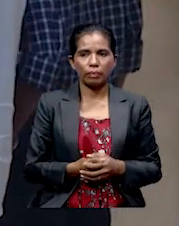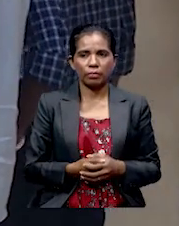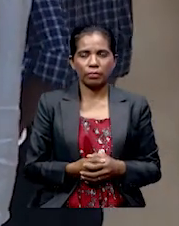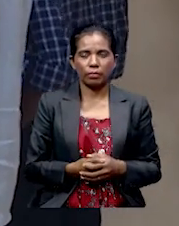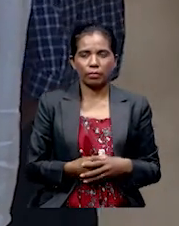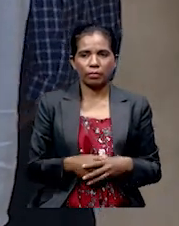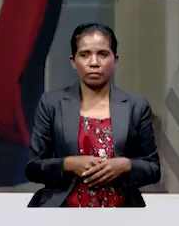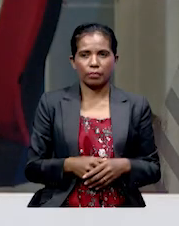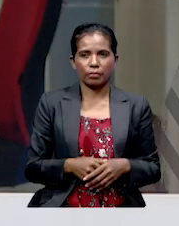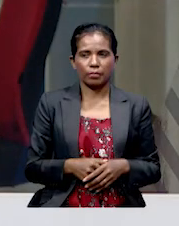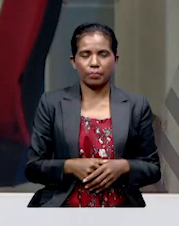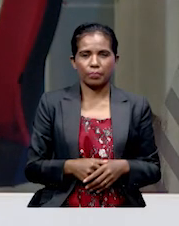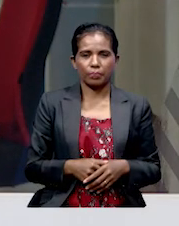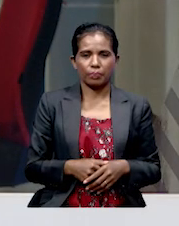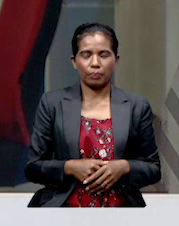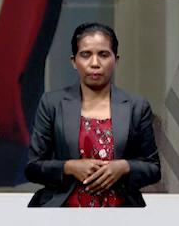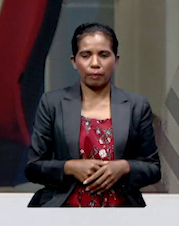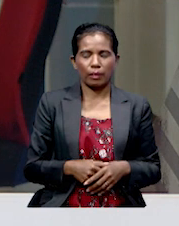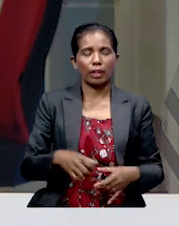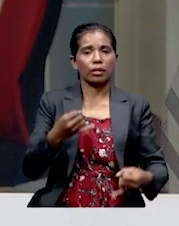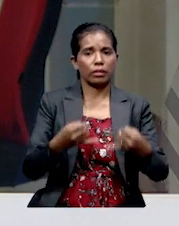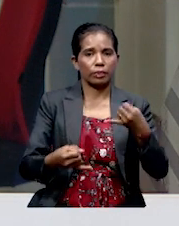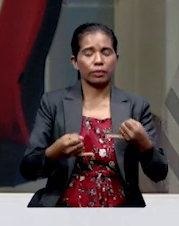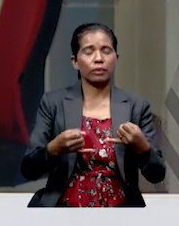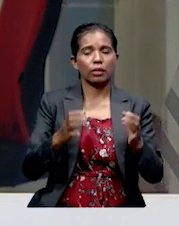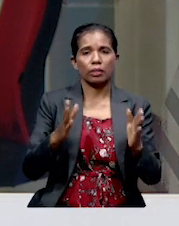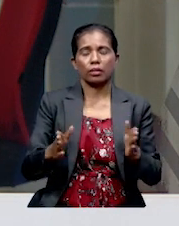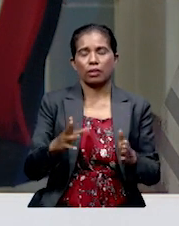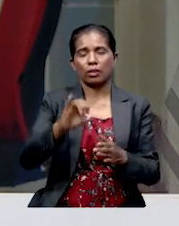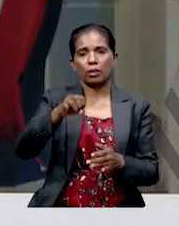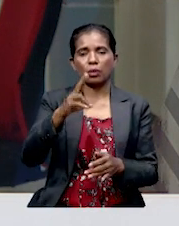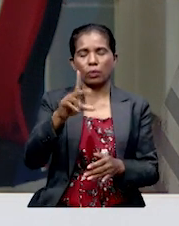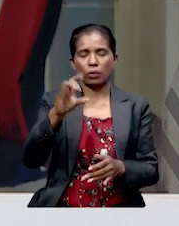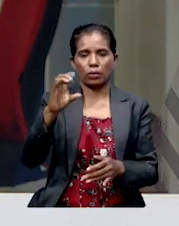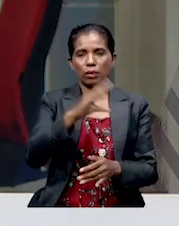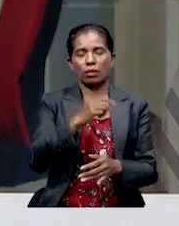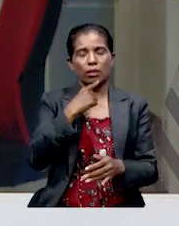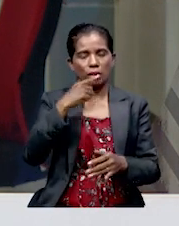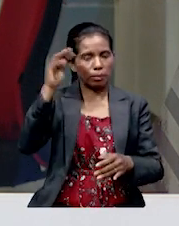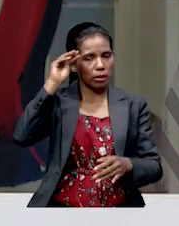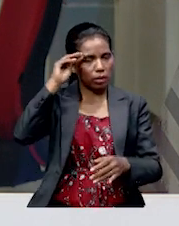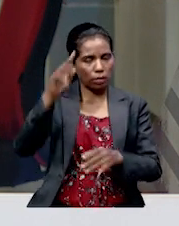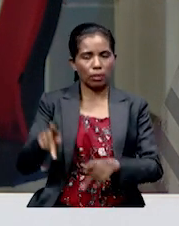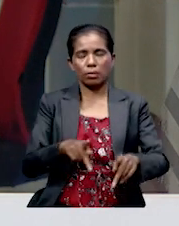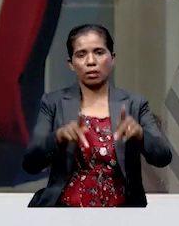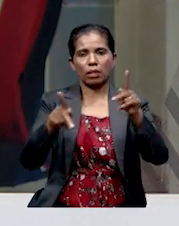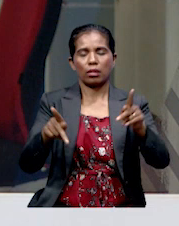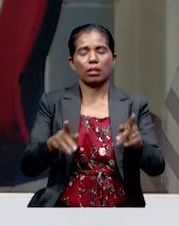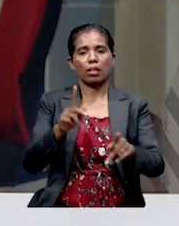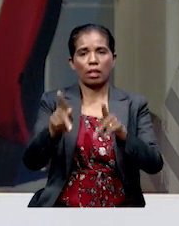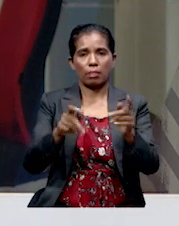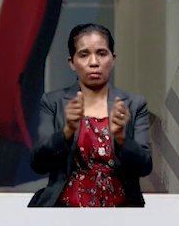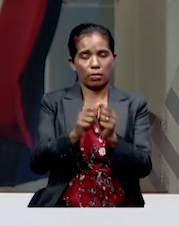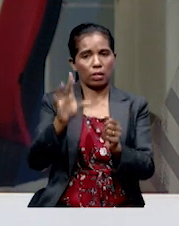Leite, ZMN. Jurista Julio Crispin considera acusação Ministério Público barguido tráfico de droga na